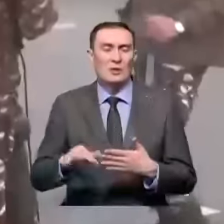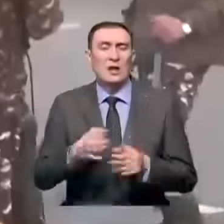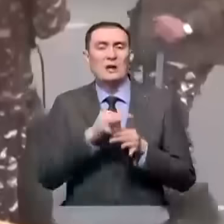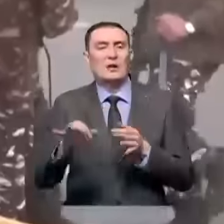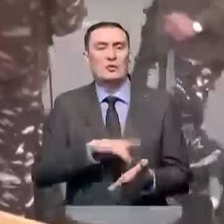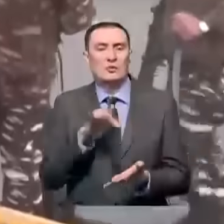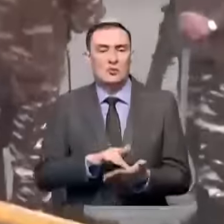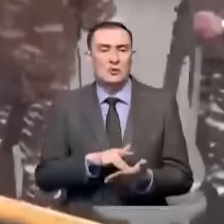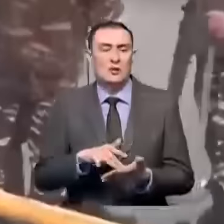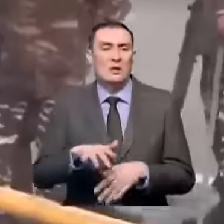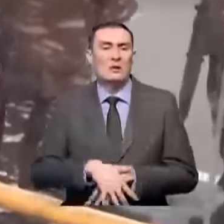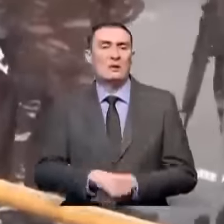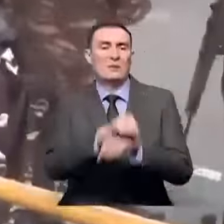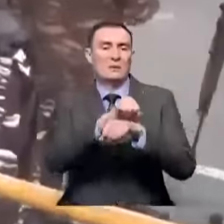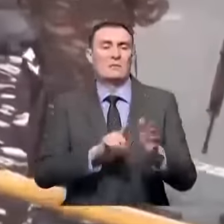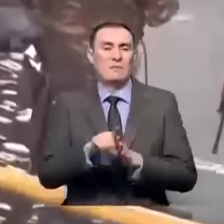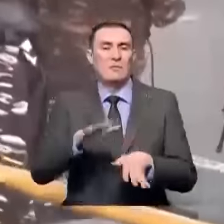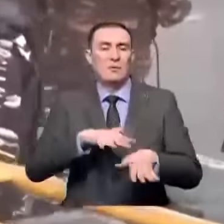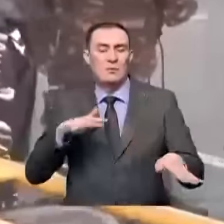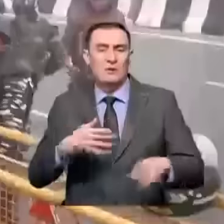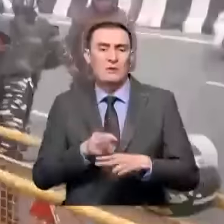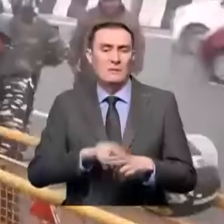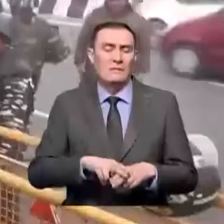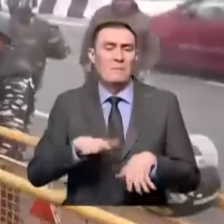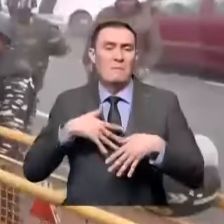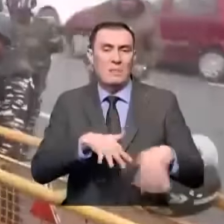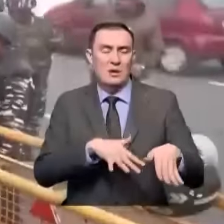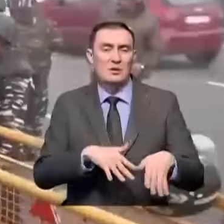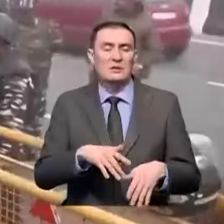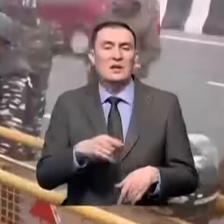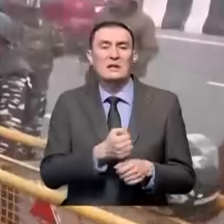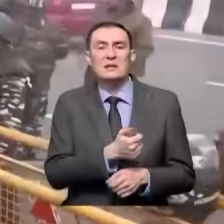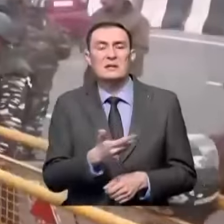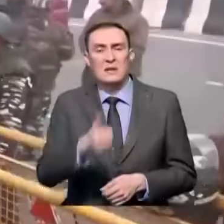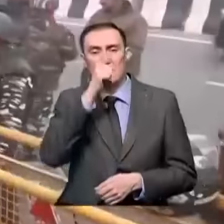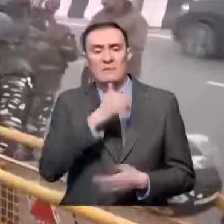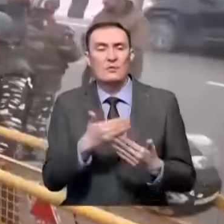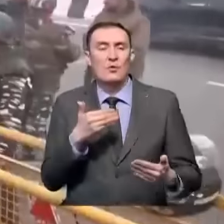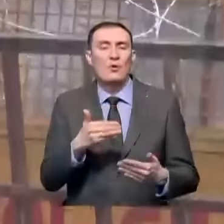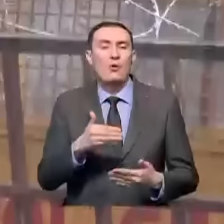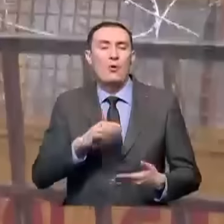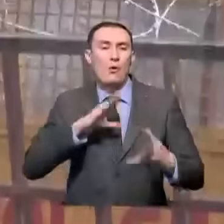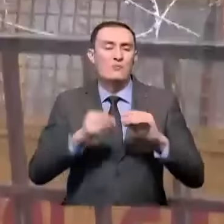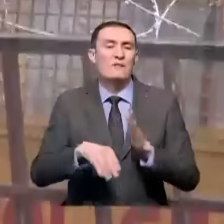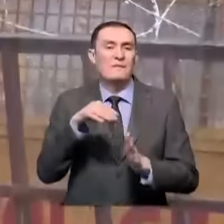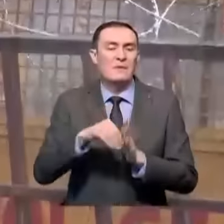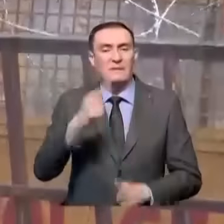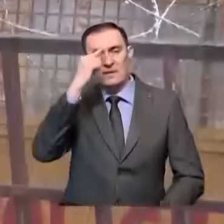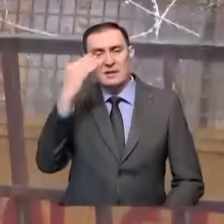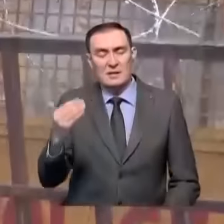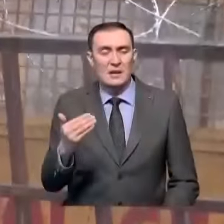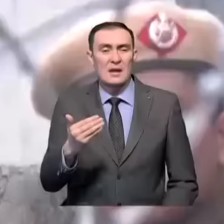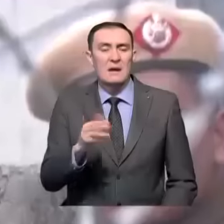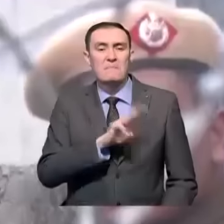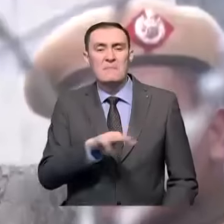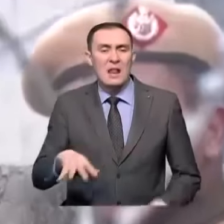окраине города демонстрации вызвали массовые пробки. Отмечу, марш проходит всего за несколько месяцев до общенациональных выборов в Индии.